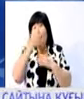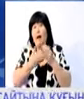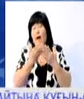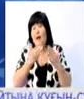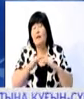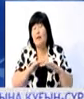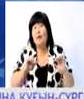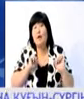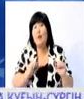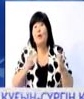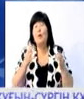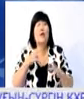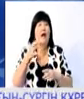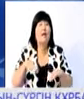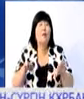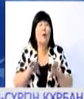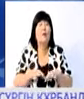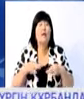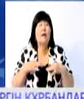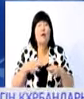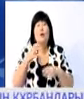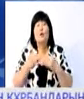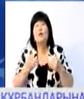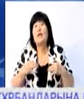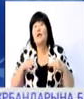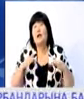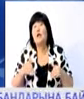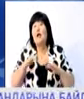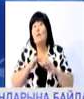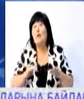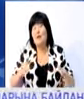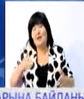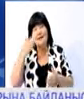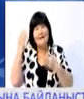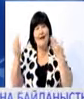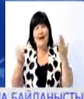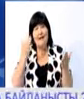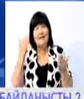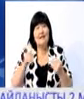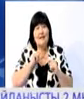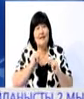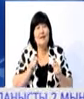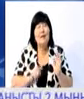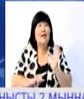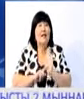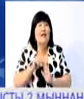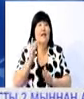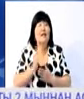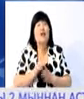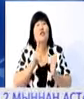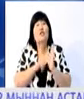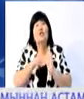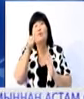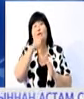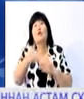халықаралық балаларды қорғау күні, әлемге ортақ мерекенің дүние жүзінде салтанат құрып, бүлдіршіндерге шаттық сыйлап келе жатқанына 70